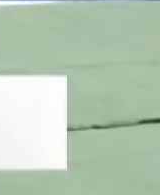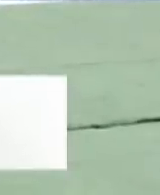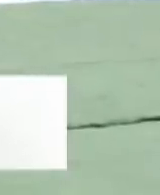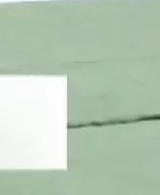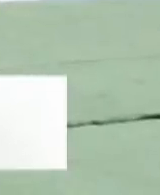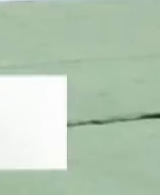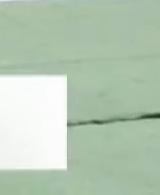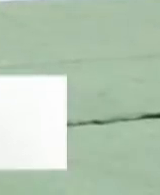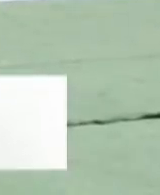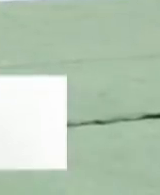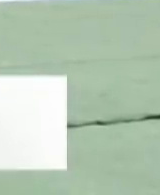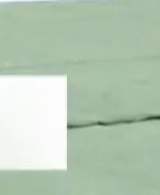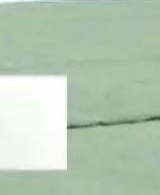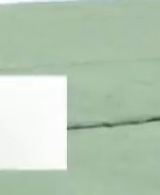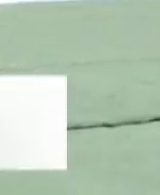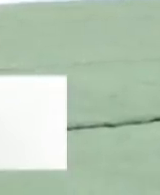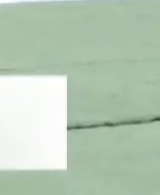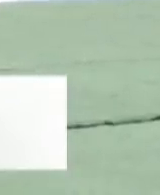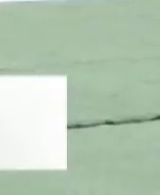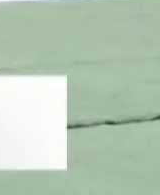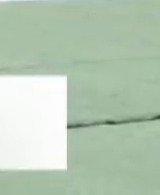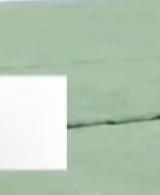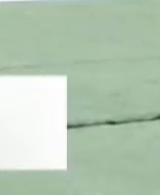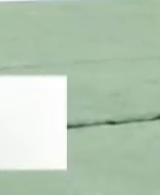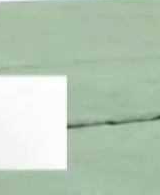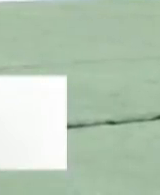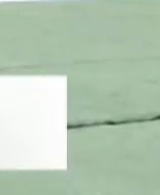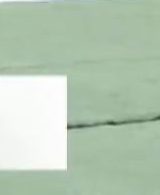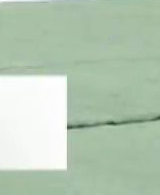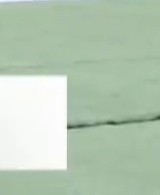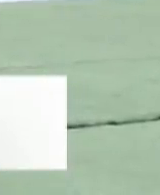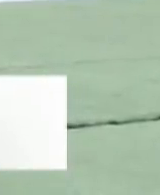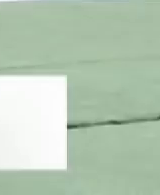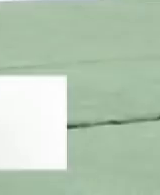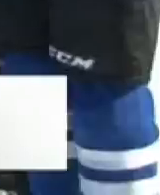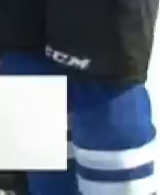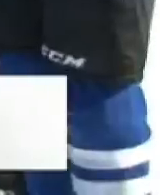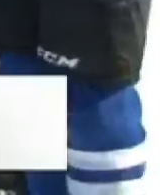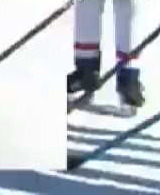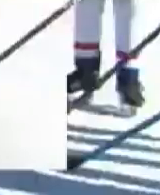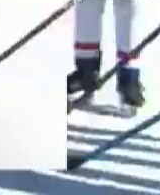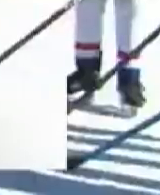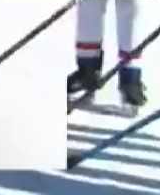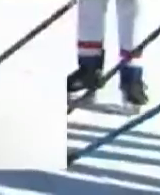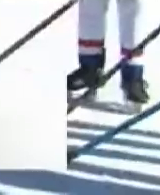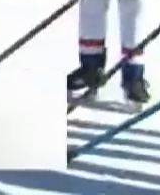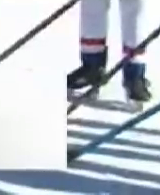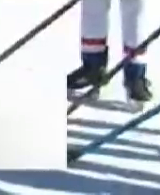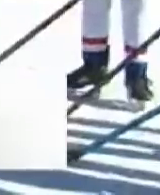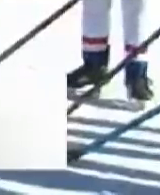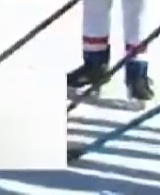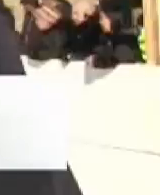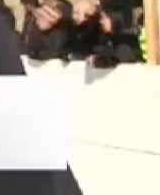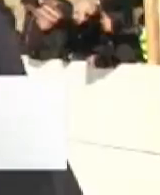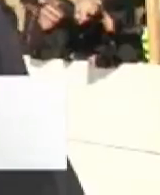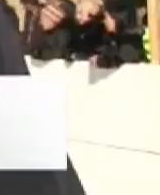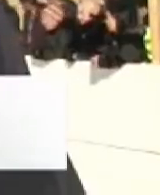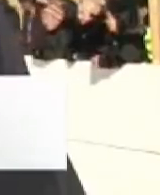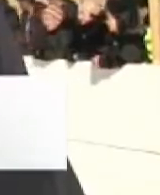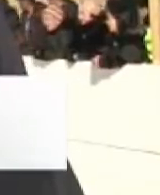цэцгүүлэгч Нейслий, Монголын хотын үндэсний шишээгийн цэцгүүлэгч олон улсын гинэ мастер мэрэгэн нар оролцсон байна.